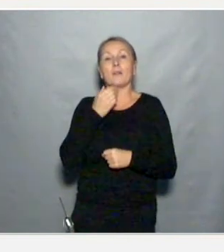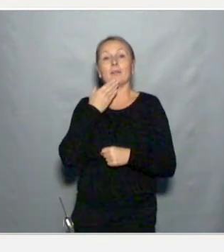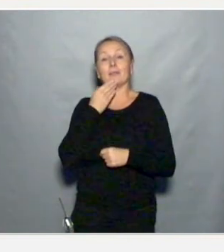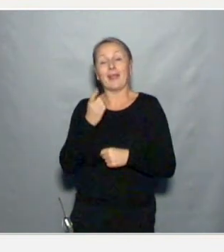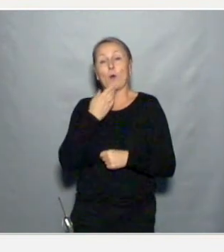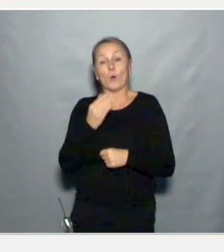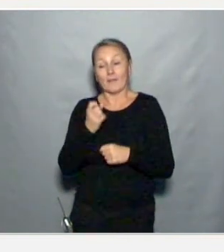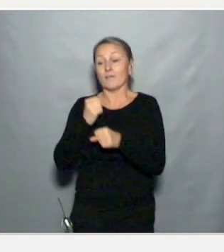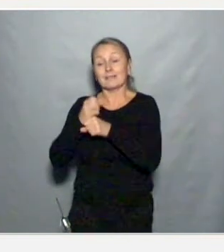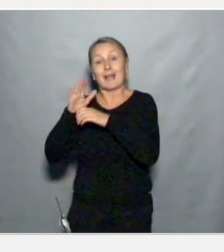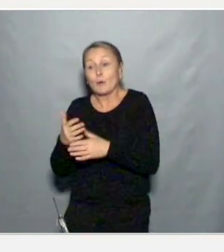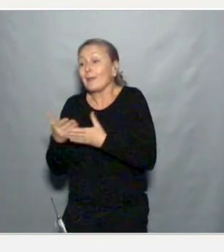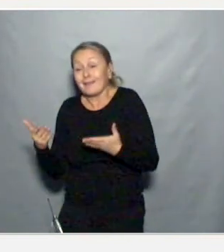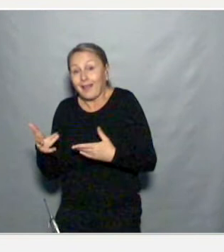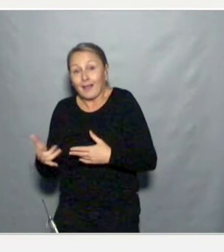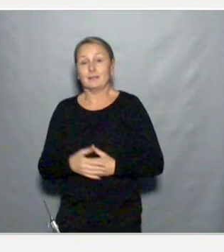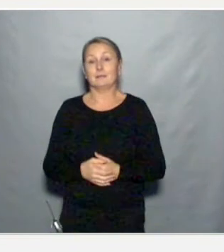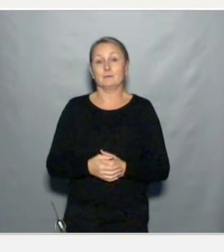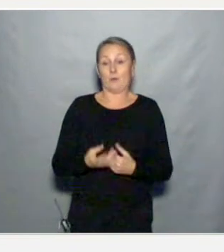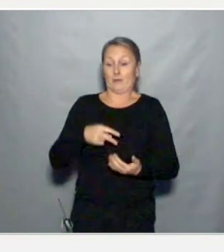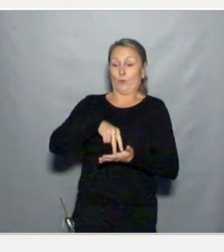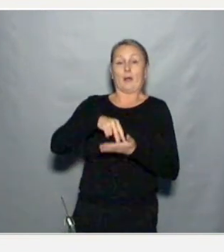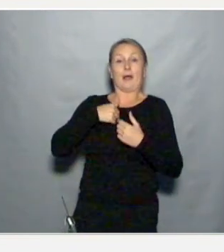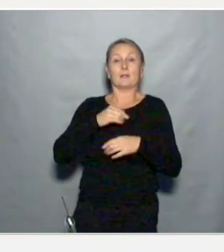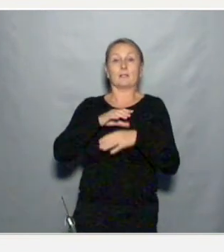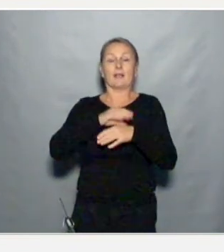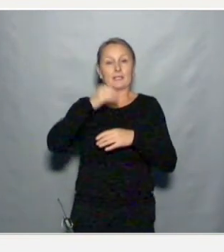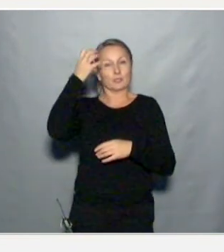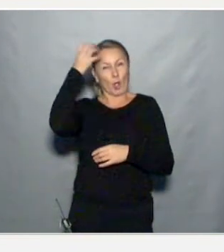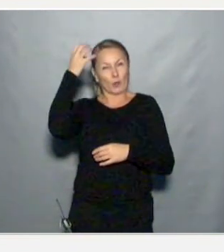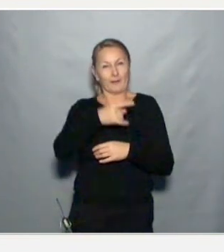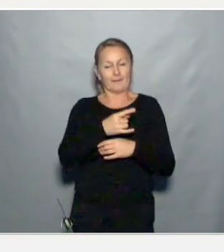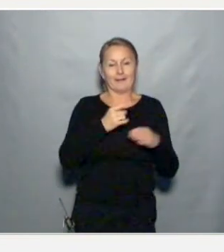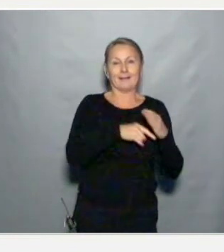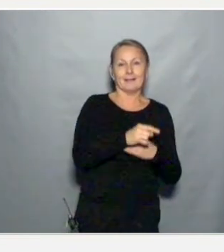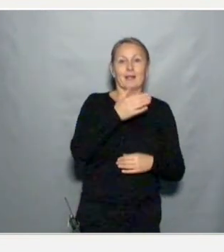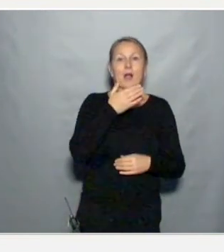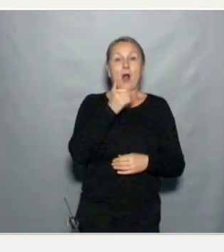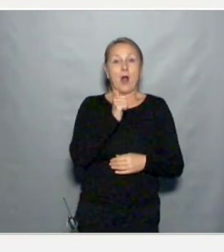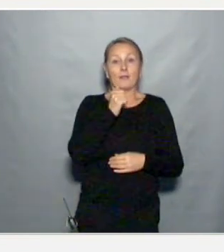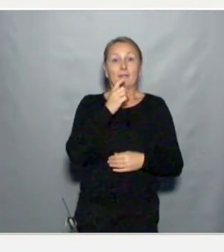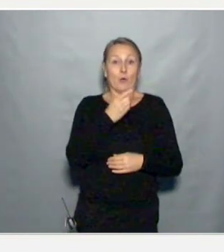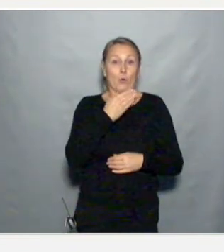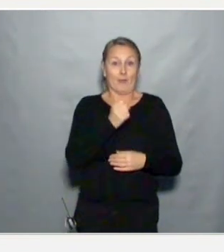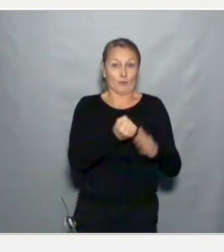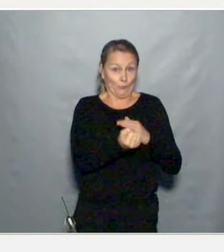vi står här, eller jag står här, så är Sveriges drottning inne i ADHD-lådan.